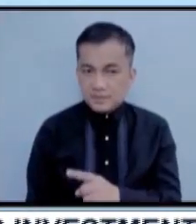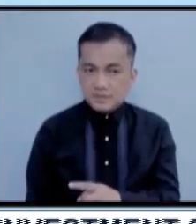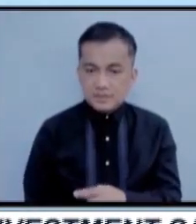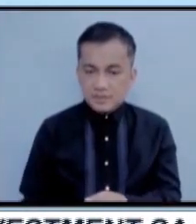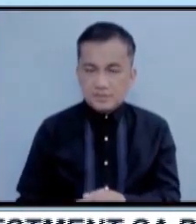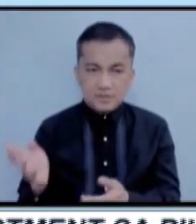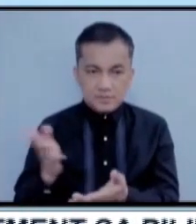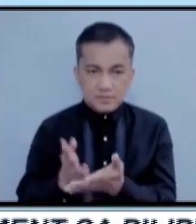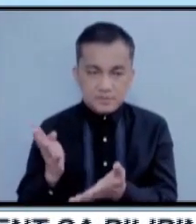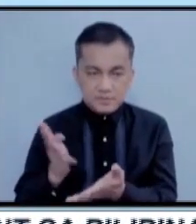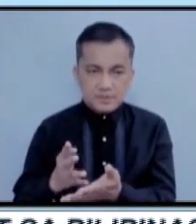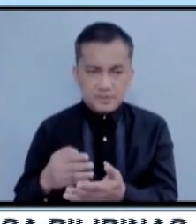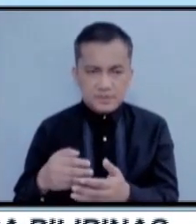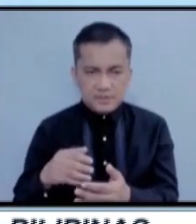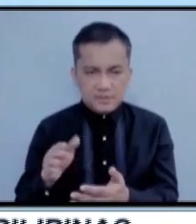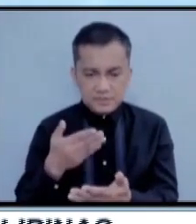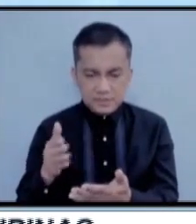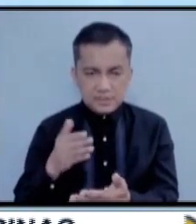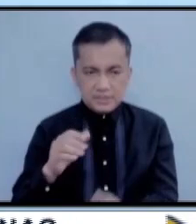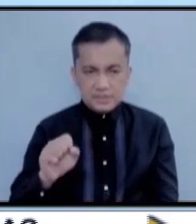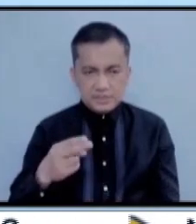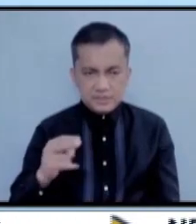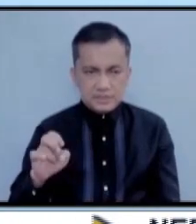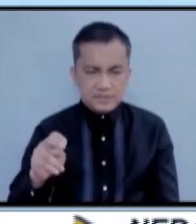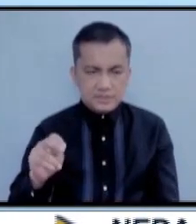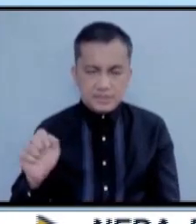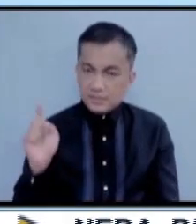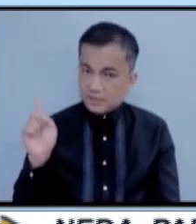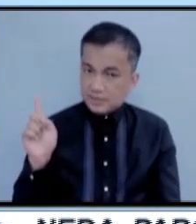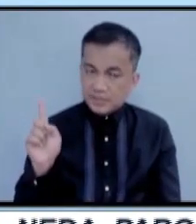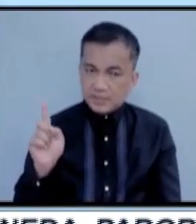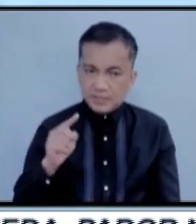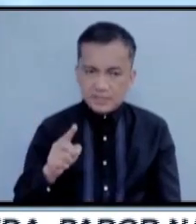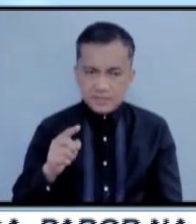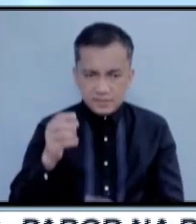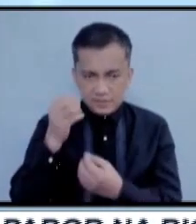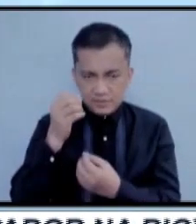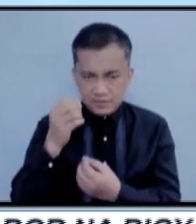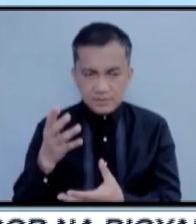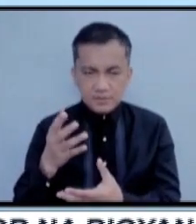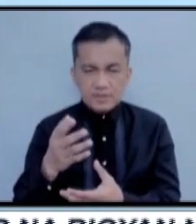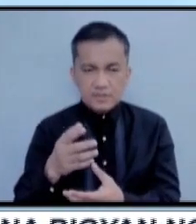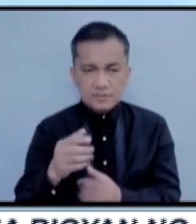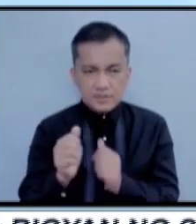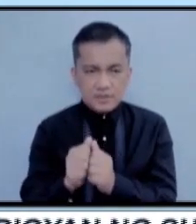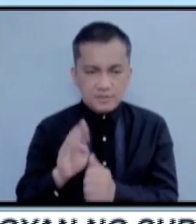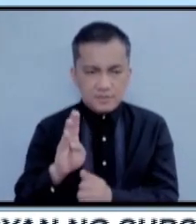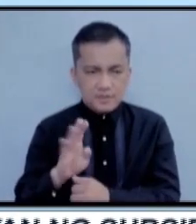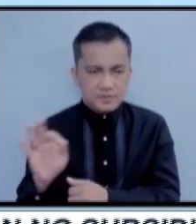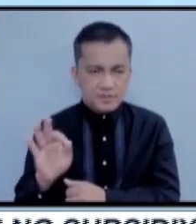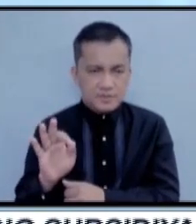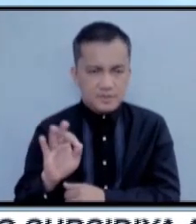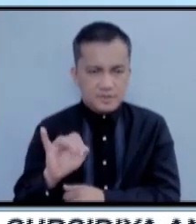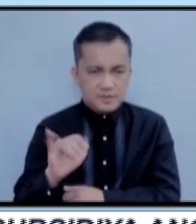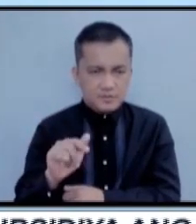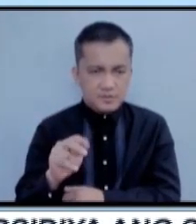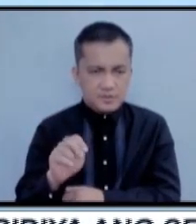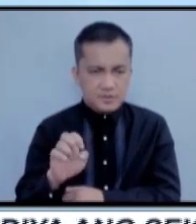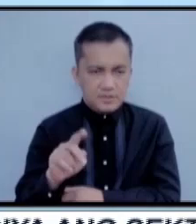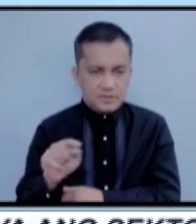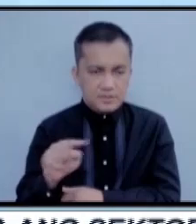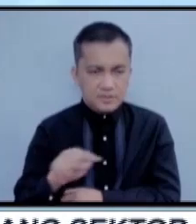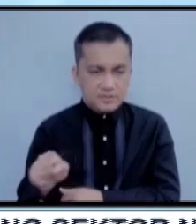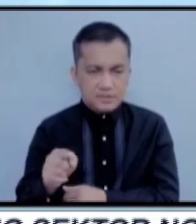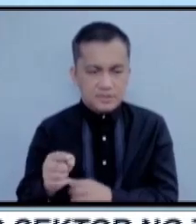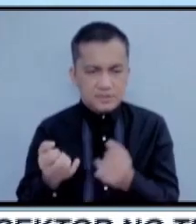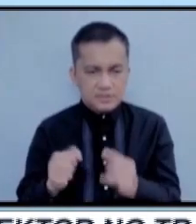Shina sa kanyang social media accounts dito a in address niya Kasama ang kanyang boyfriend na tvet host na si Joan Enriquez ang issue na nangyari sa Famous